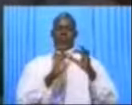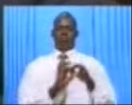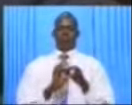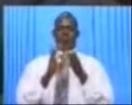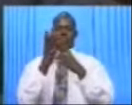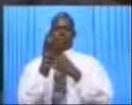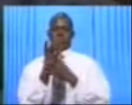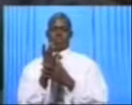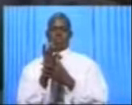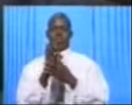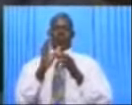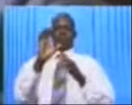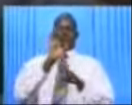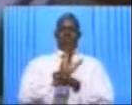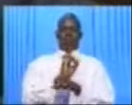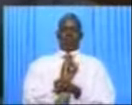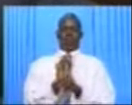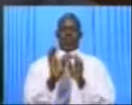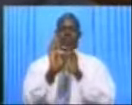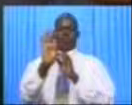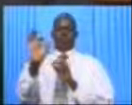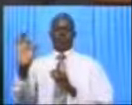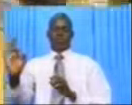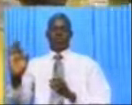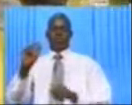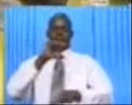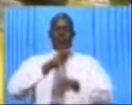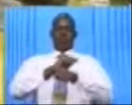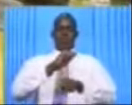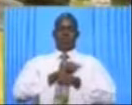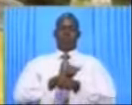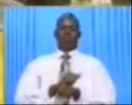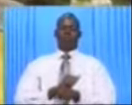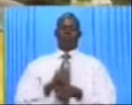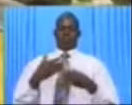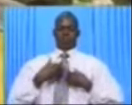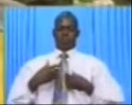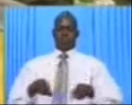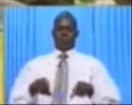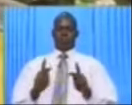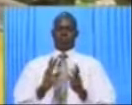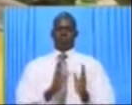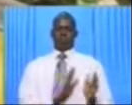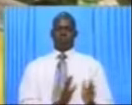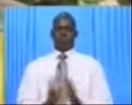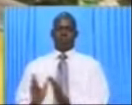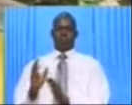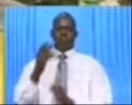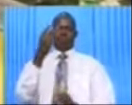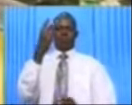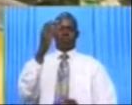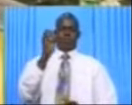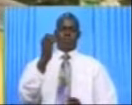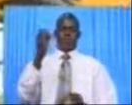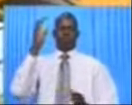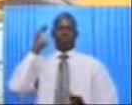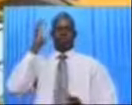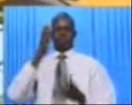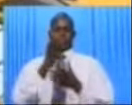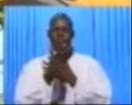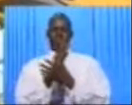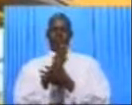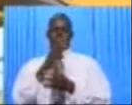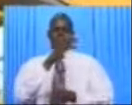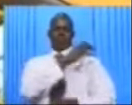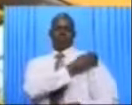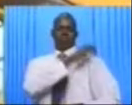Côte d'Ivoire et le Burkina Faso. Cette séance de travail a permis de préparer la troisième conférence au sommet entre les chefs